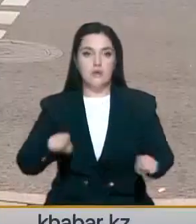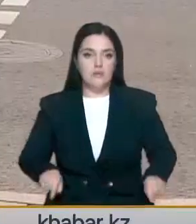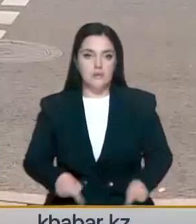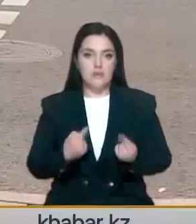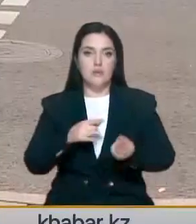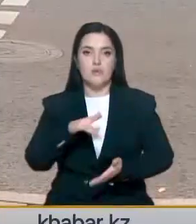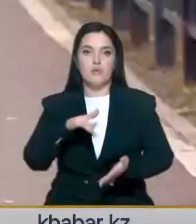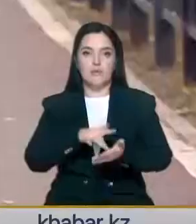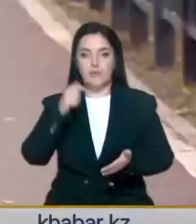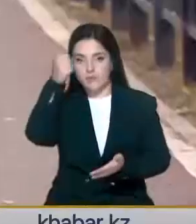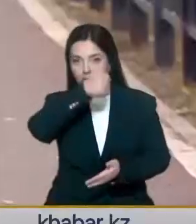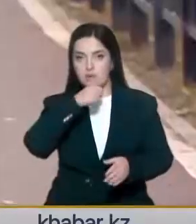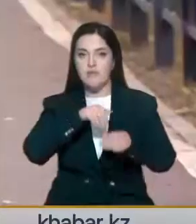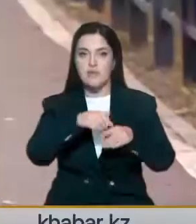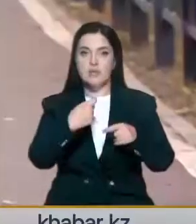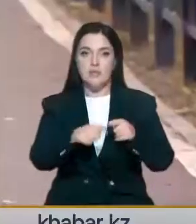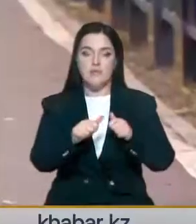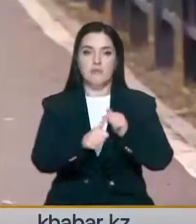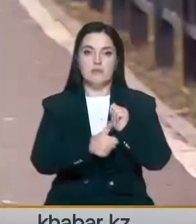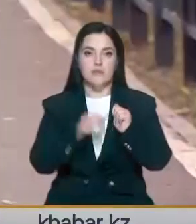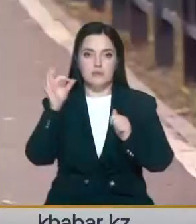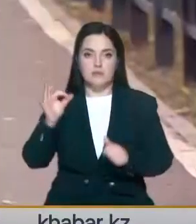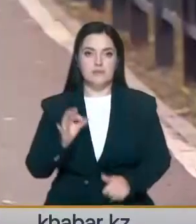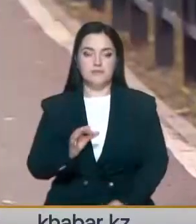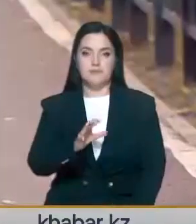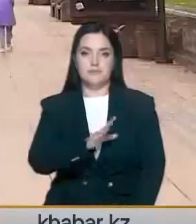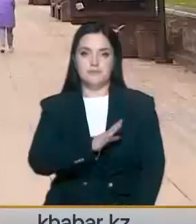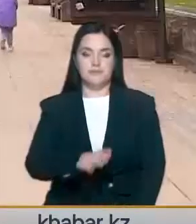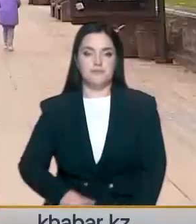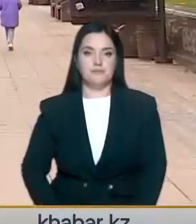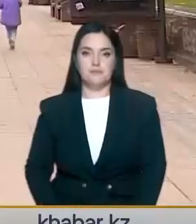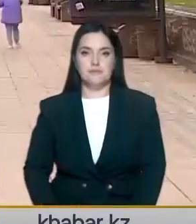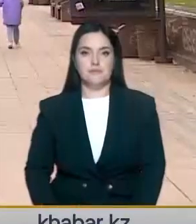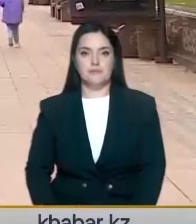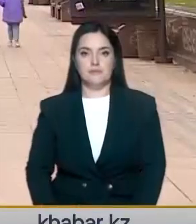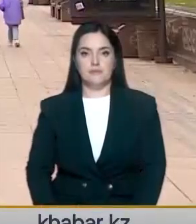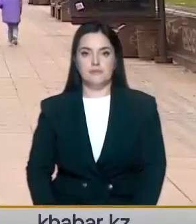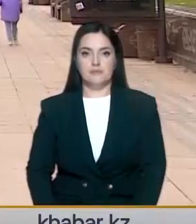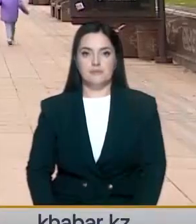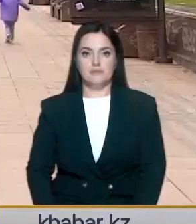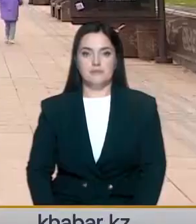экономического развития города. В этом году в столице вложили инвестиции больше на 16%.